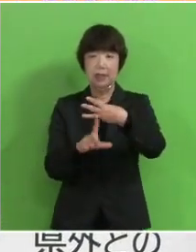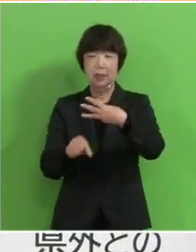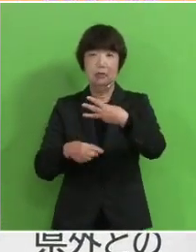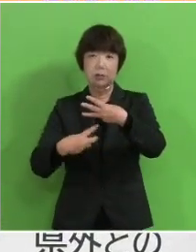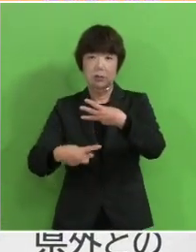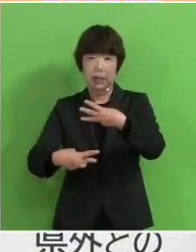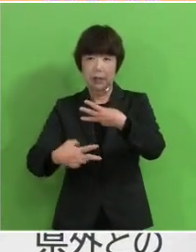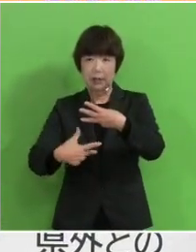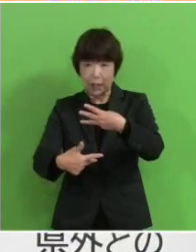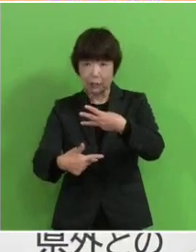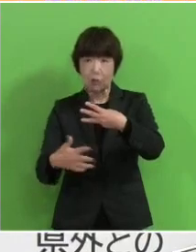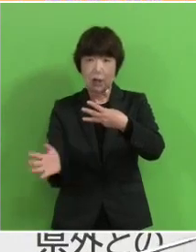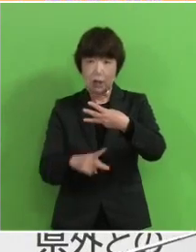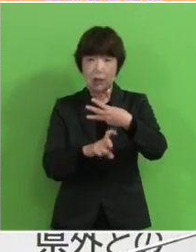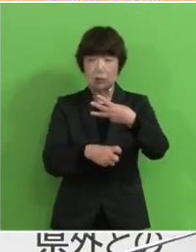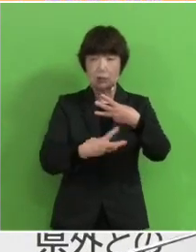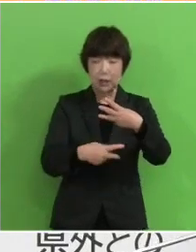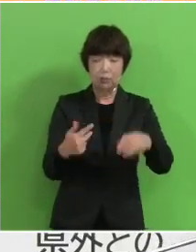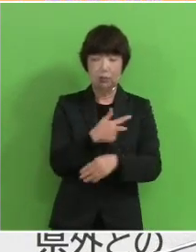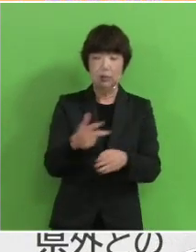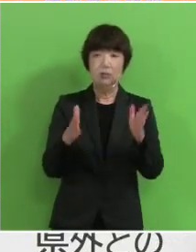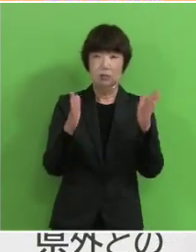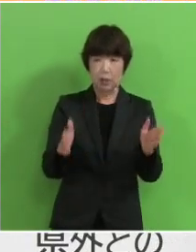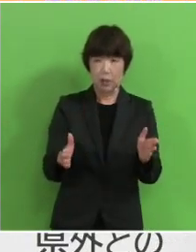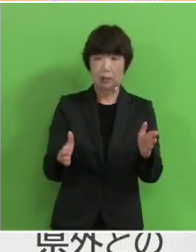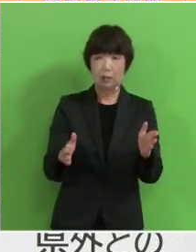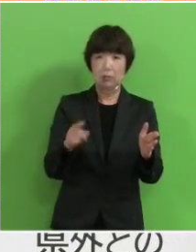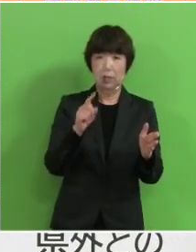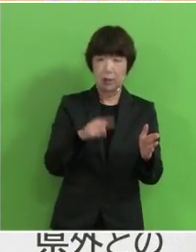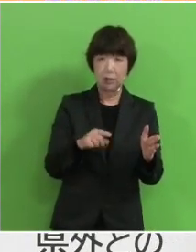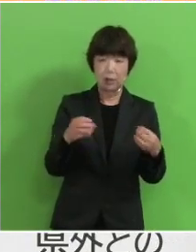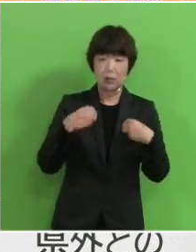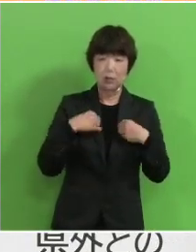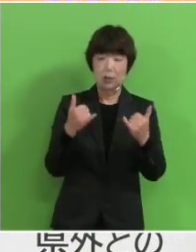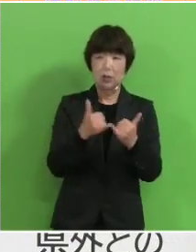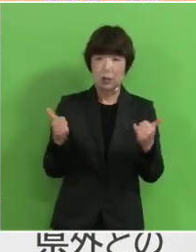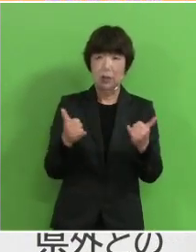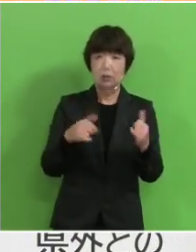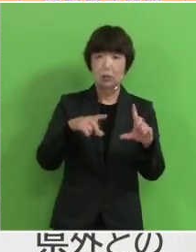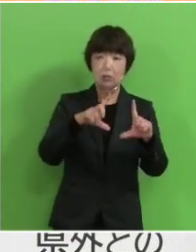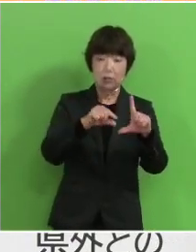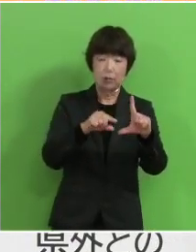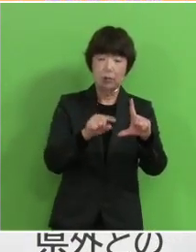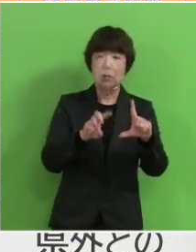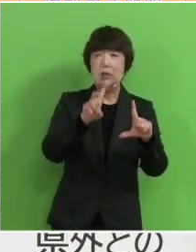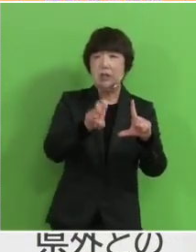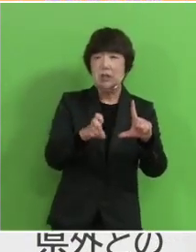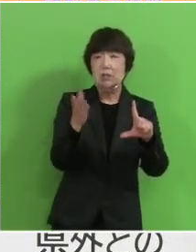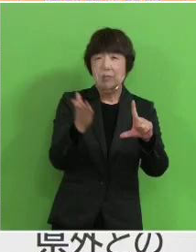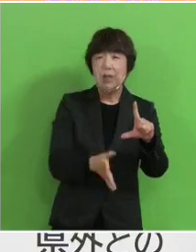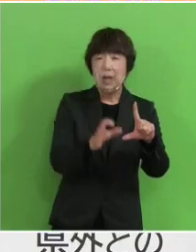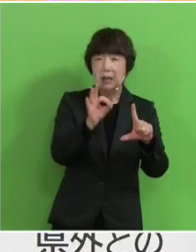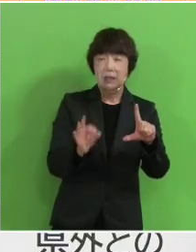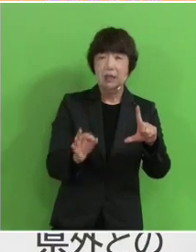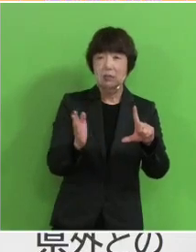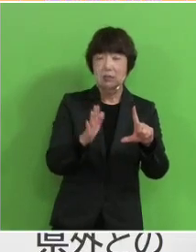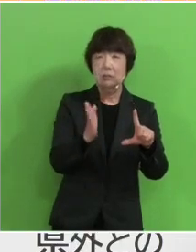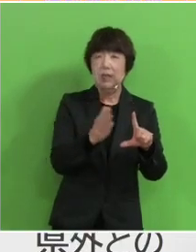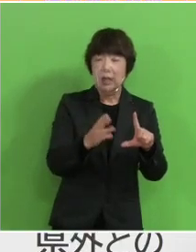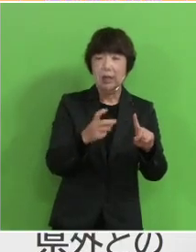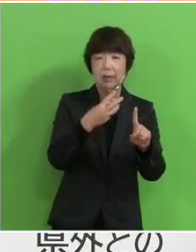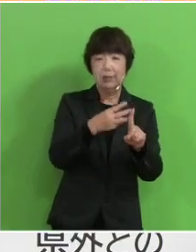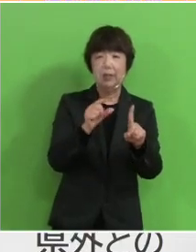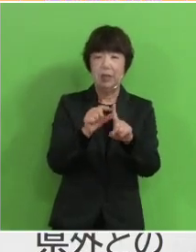から13日の1週間で陽性者のうち20%ぐらいが b 2